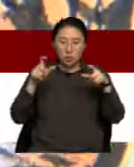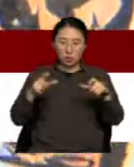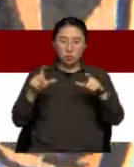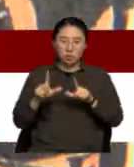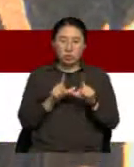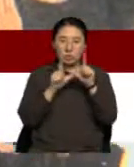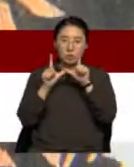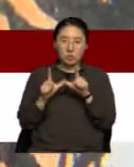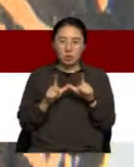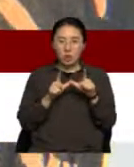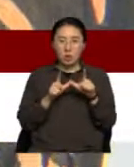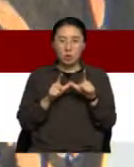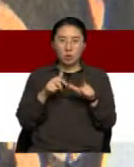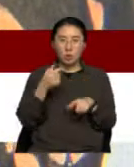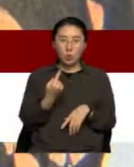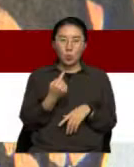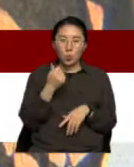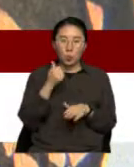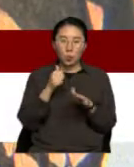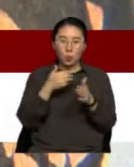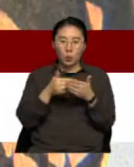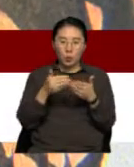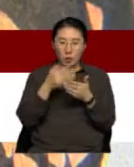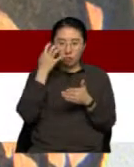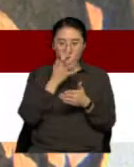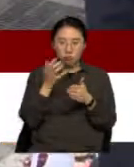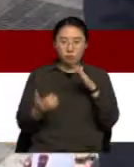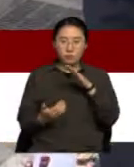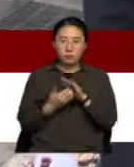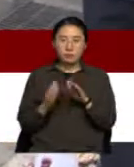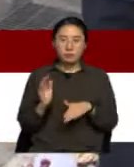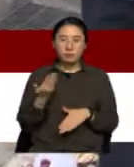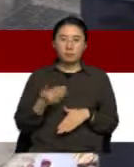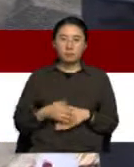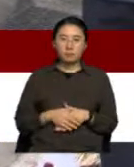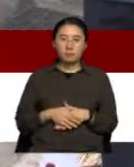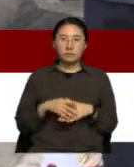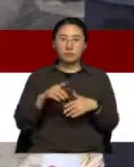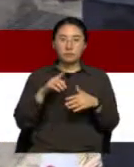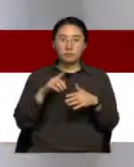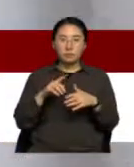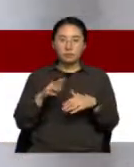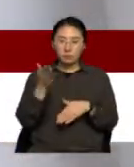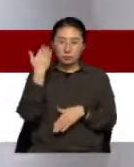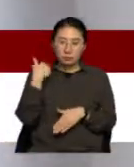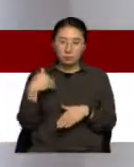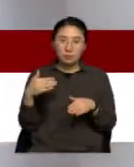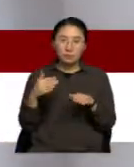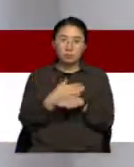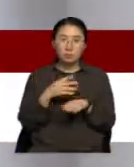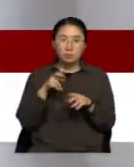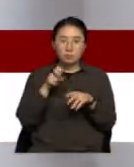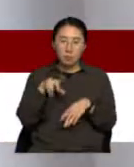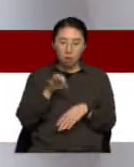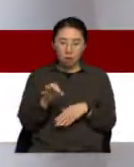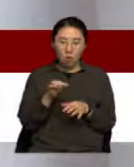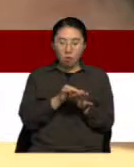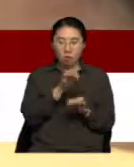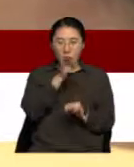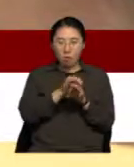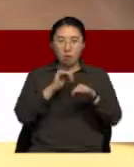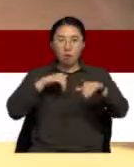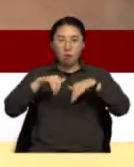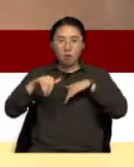서대문구에 거주하고 있는 노용식 화백의 재능기부로 이루어졌습니다. 서대문구는 지난해에도 명지대 근처